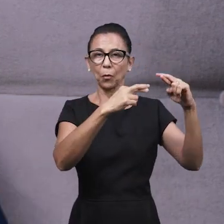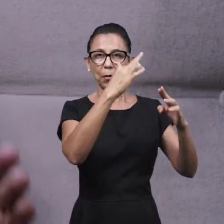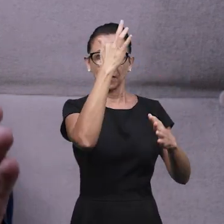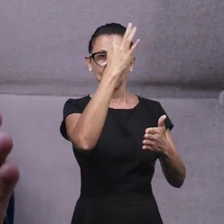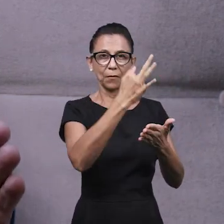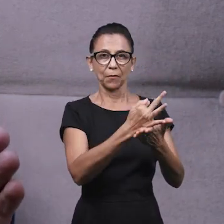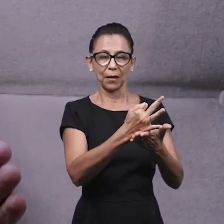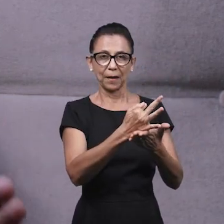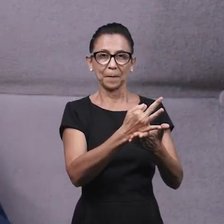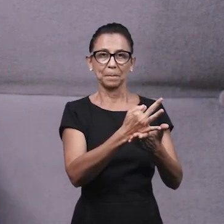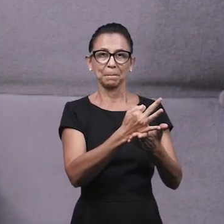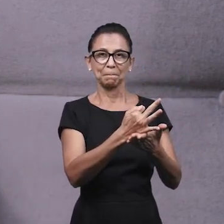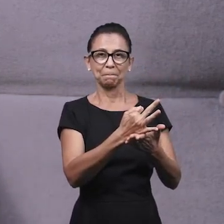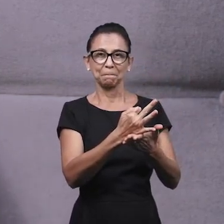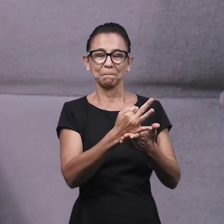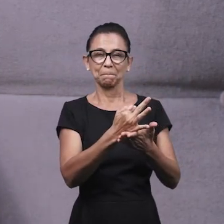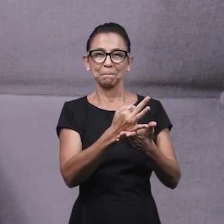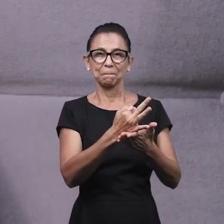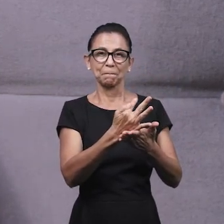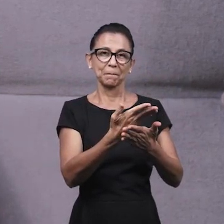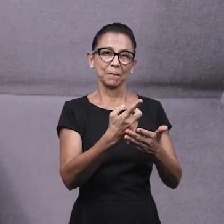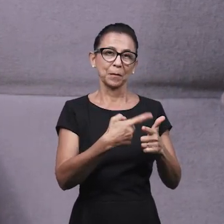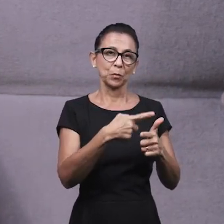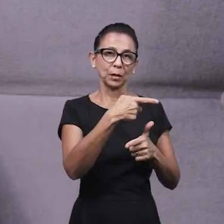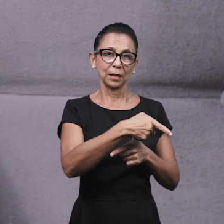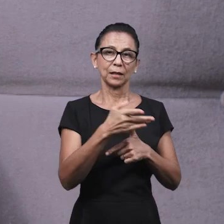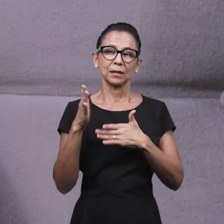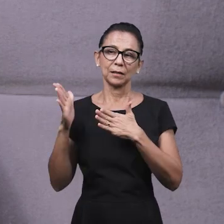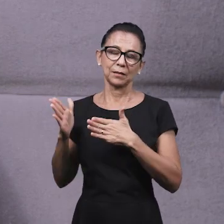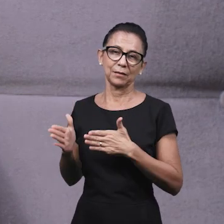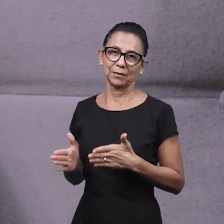bien-aimé, restez ferme.